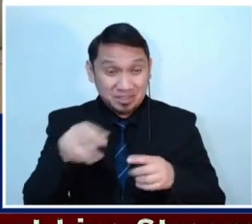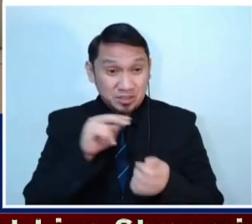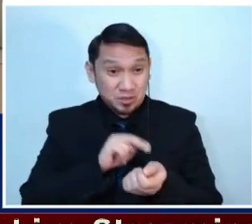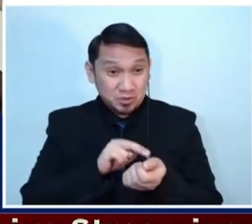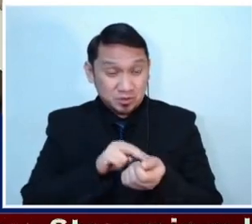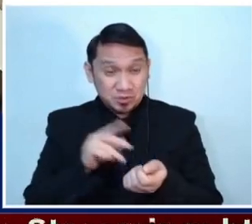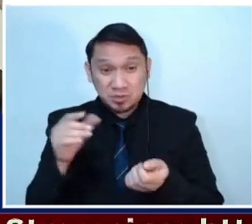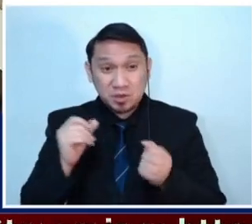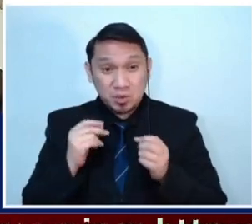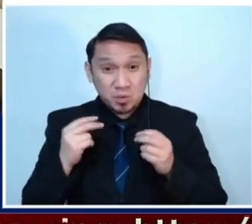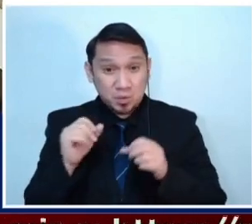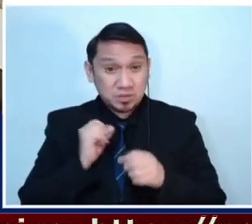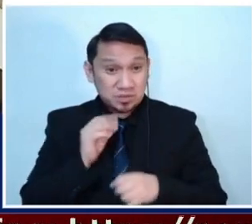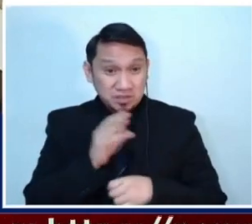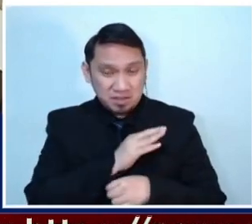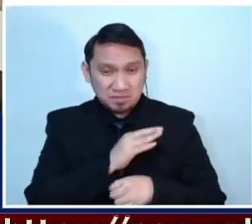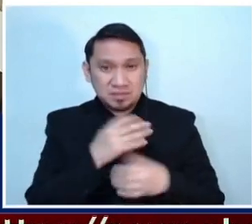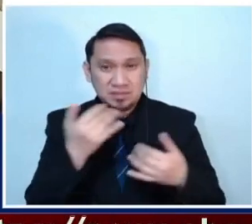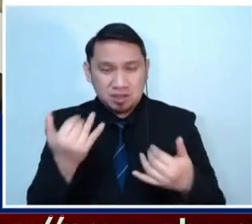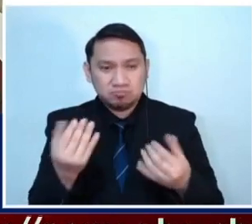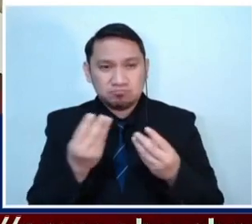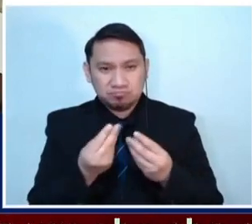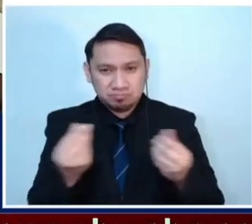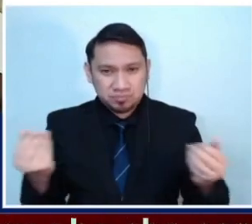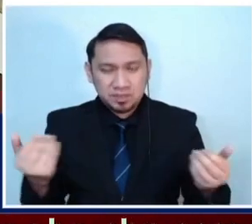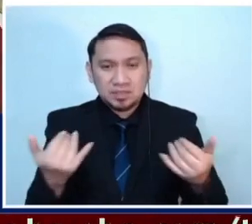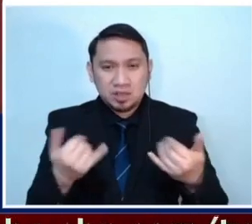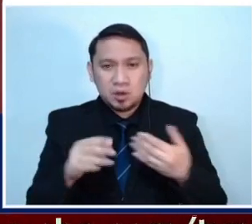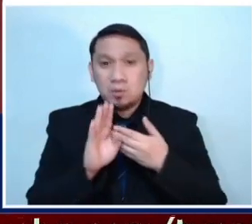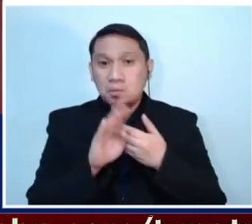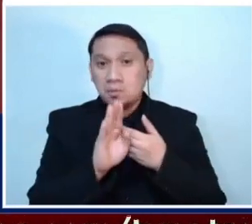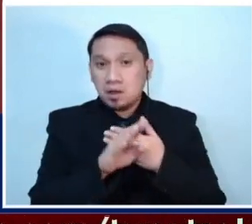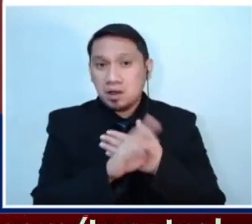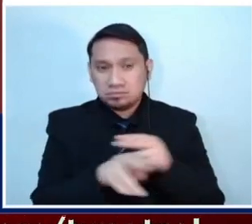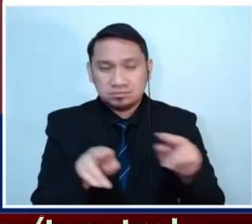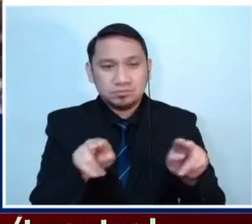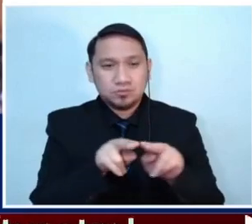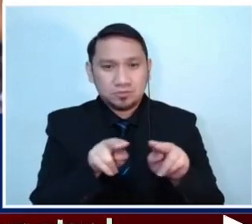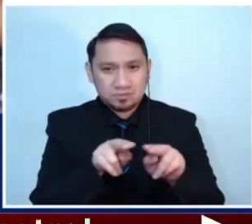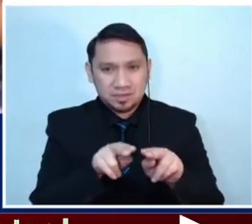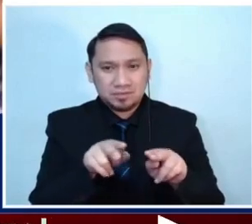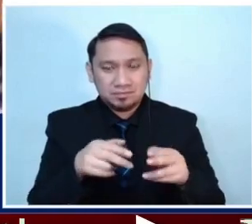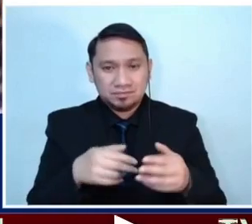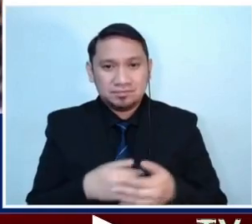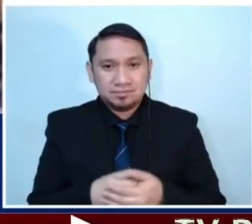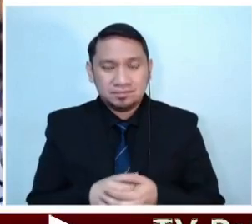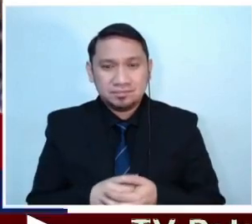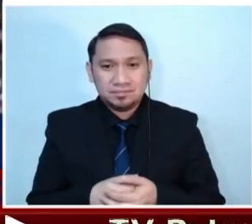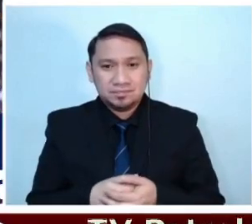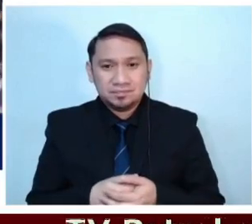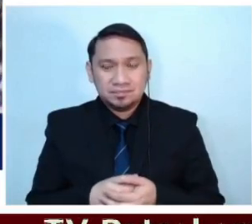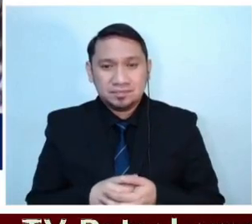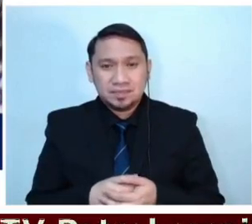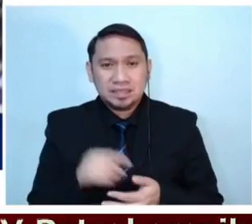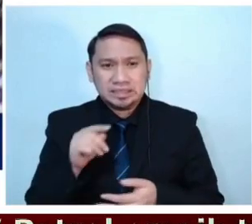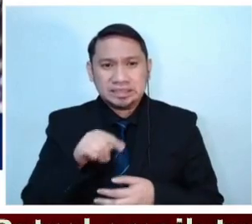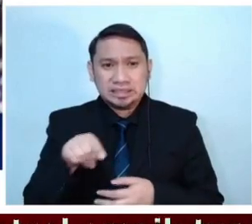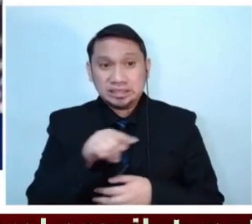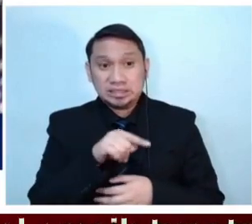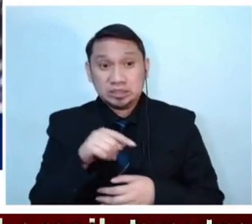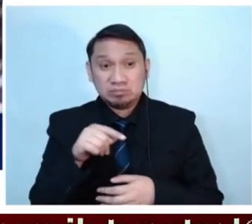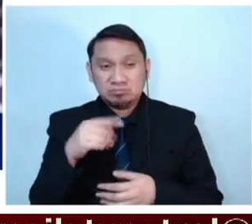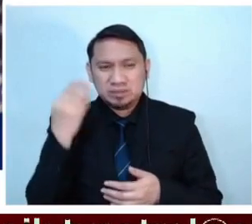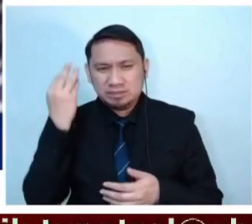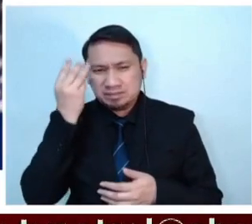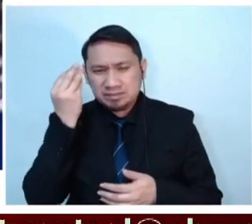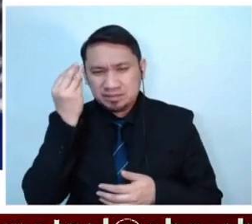healthcare worker at unti-unti na rin bumabalik sa normal ang operasyon ng ospital. Reflection din ng community kung ano nangyayari